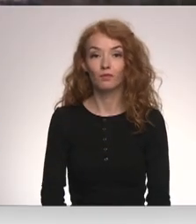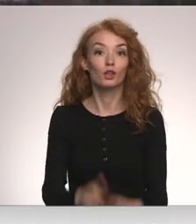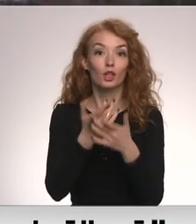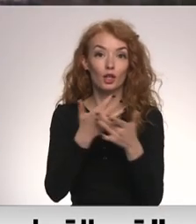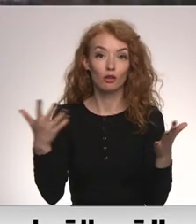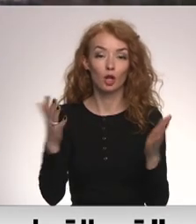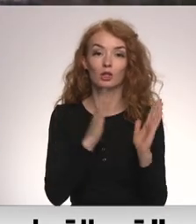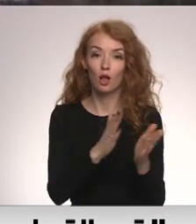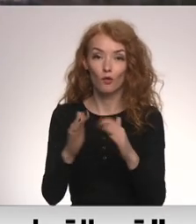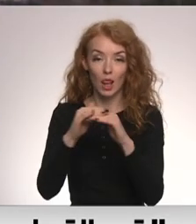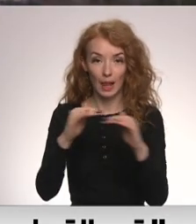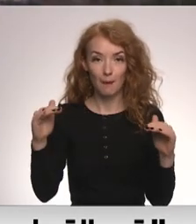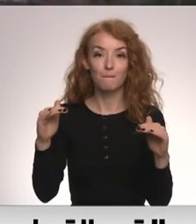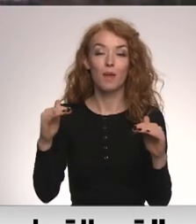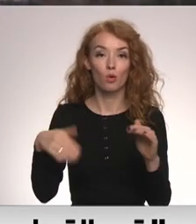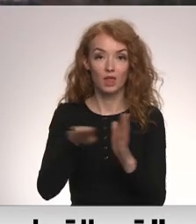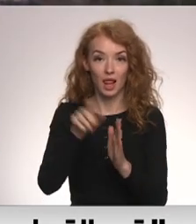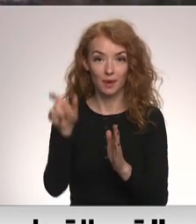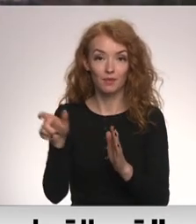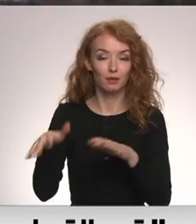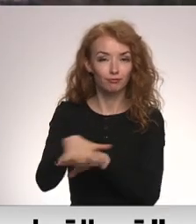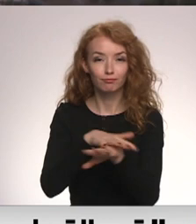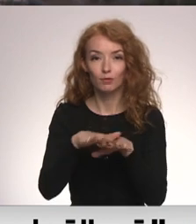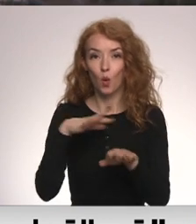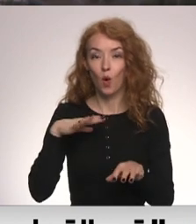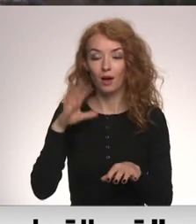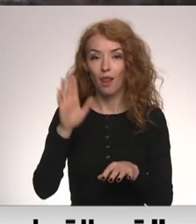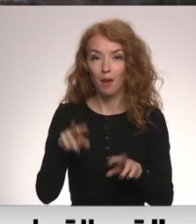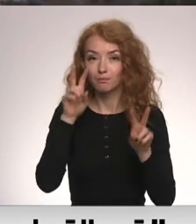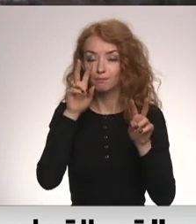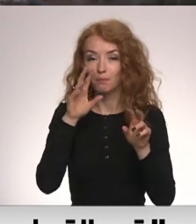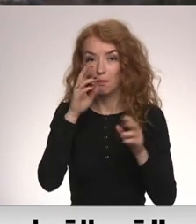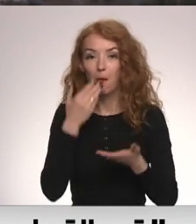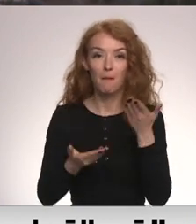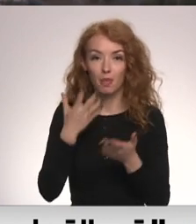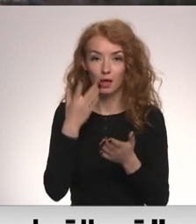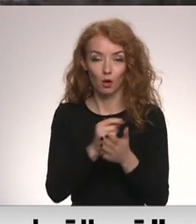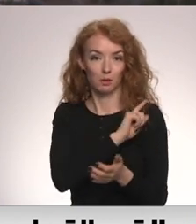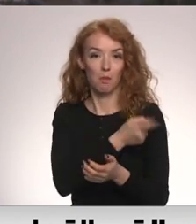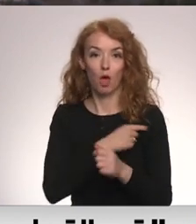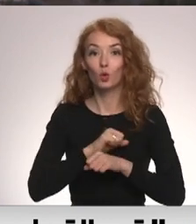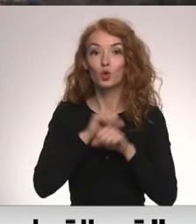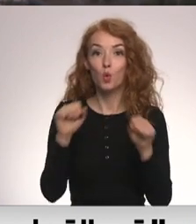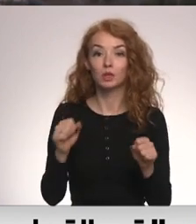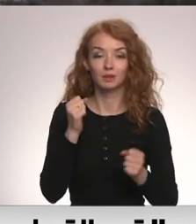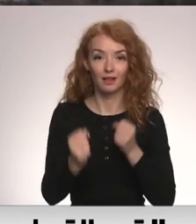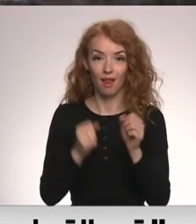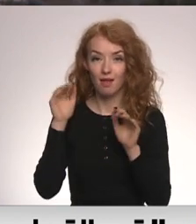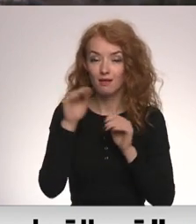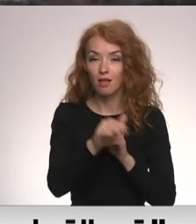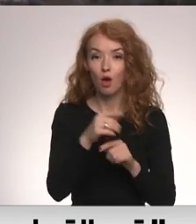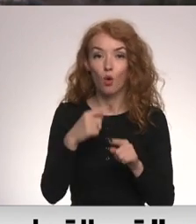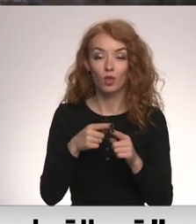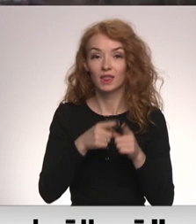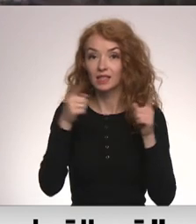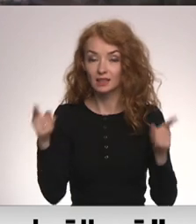Dažādo sagatavotības līmeņu dalībnieki šodien pulcējās Ogrē, lai pārbaudītu savus spēkus drosmes skrējienā. Tas nozīmē, ka